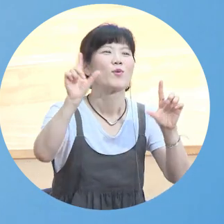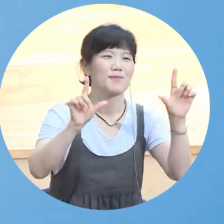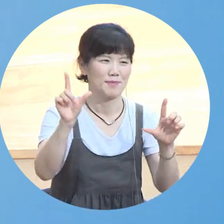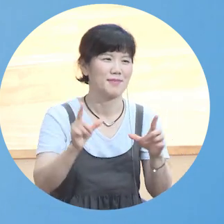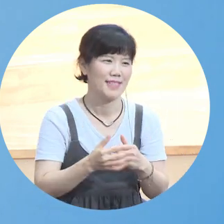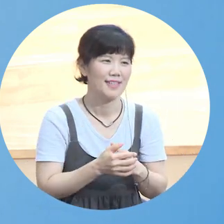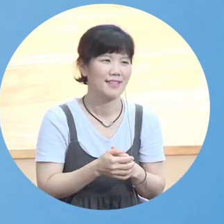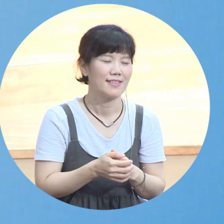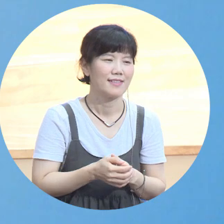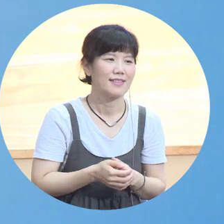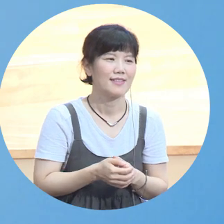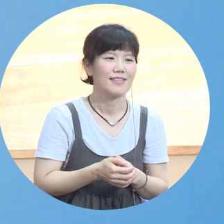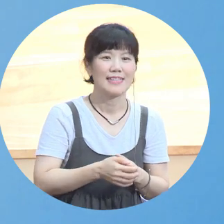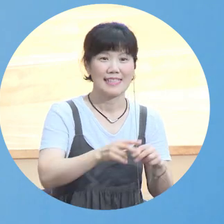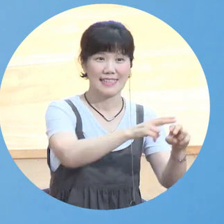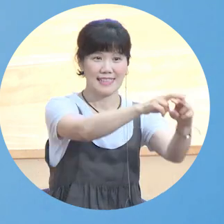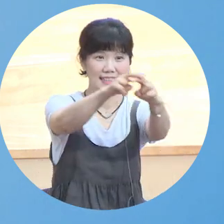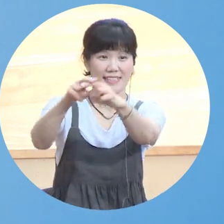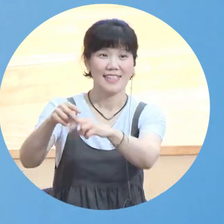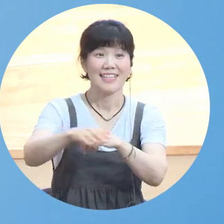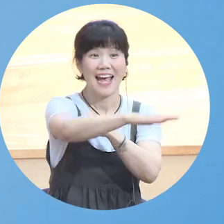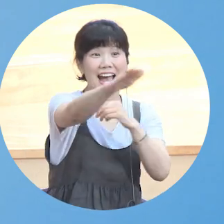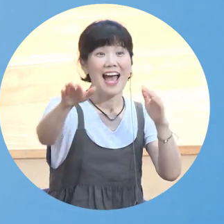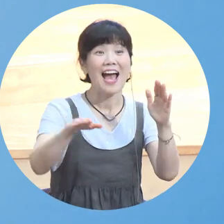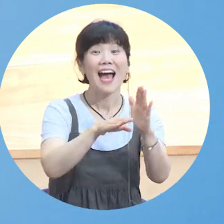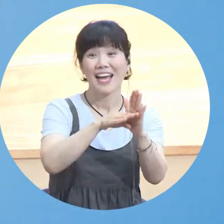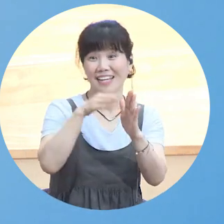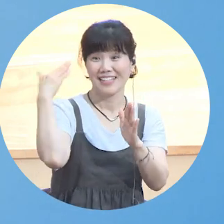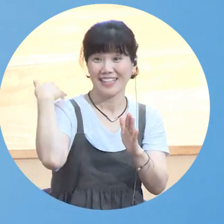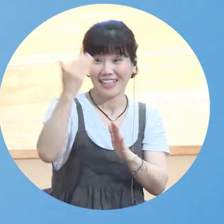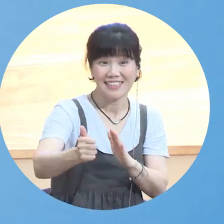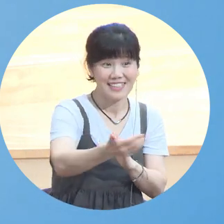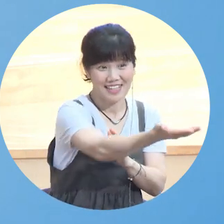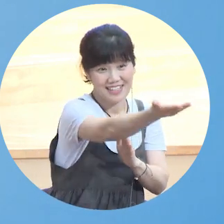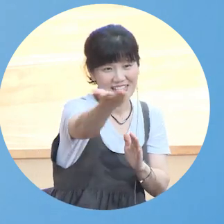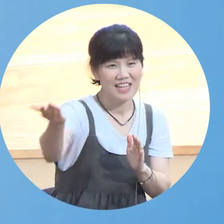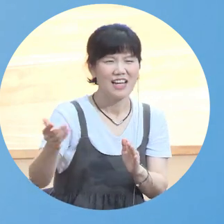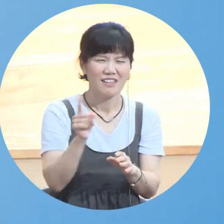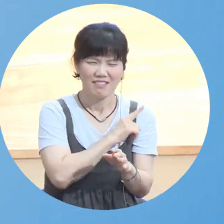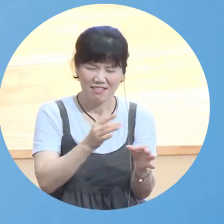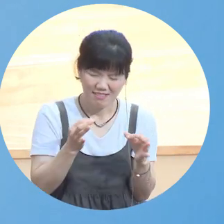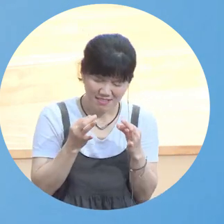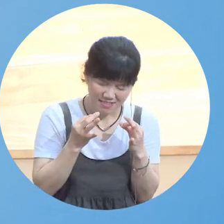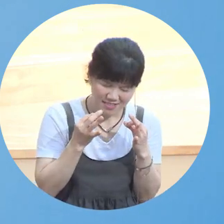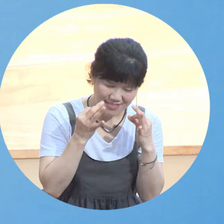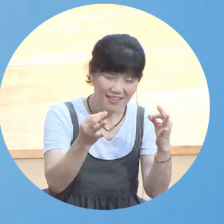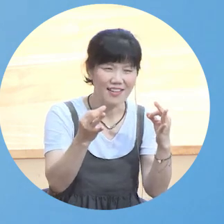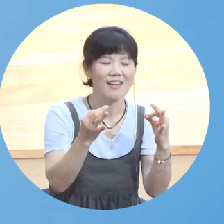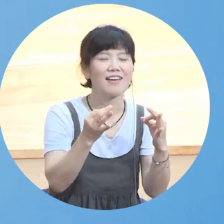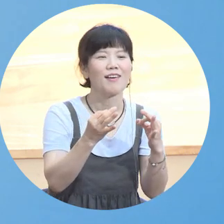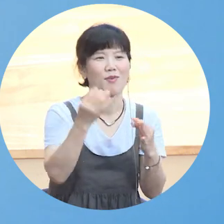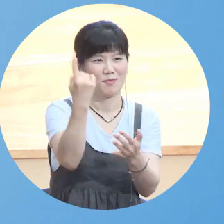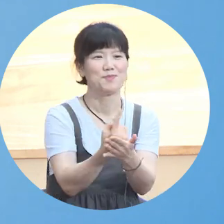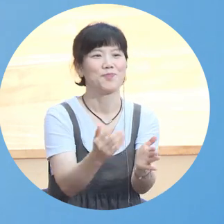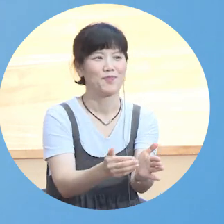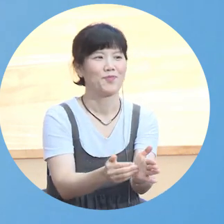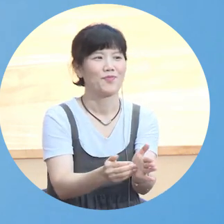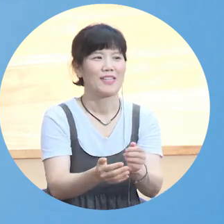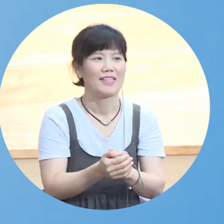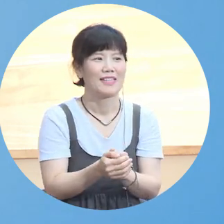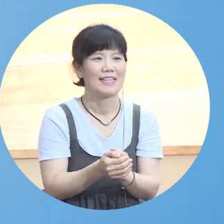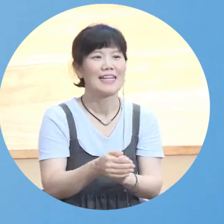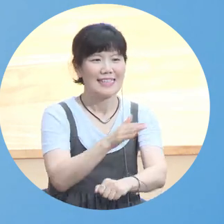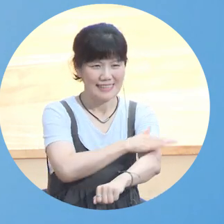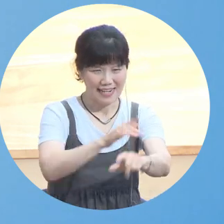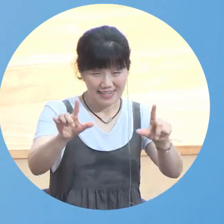이 자리에 있는 가장 드려 정말 최선을 다해 보셨습니다 잘 사셨습니다